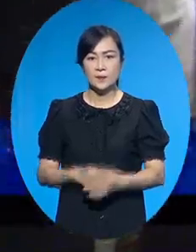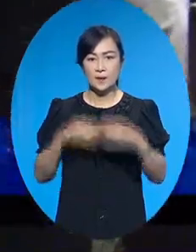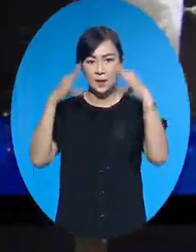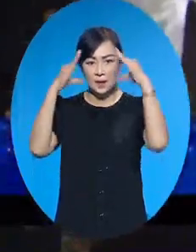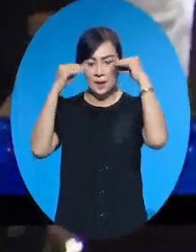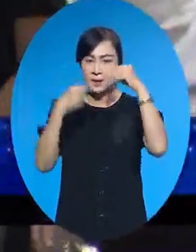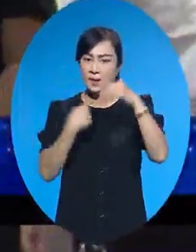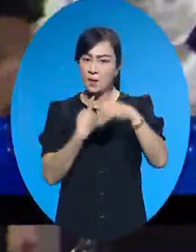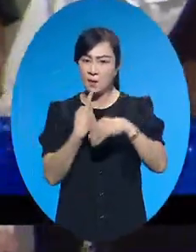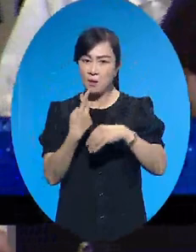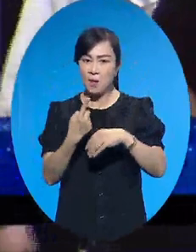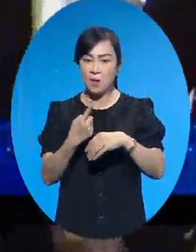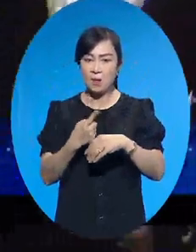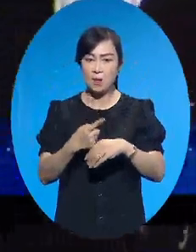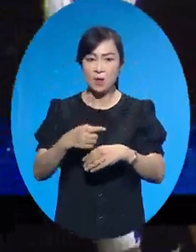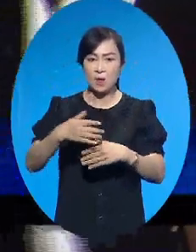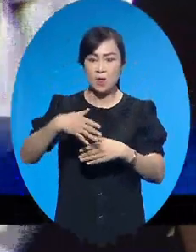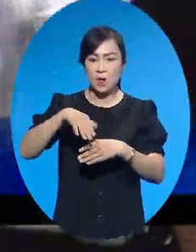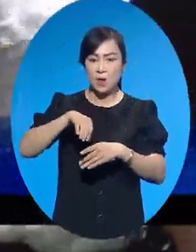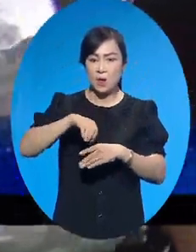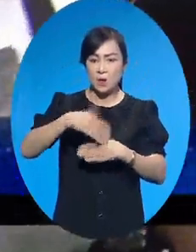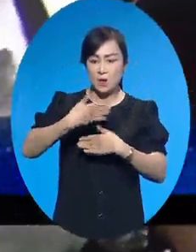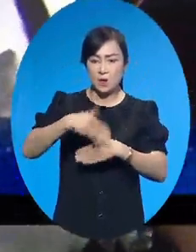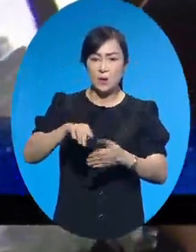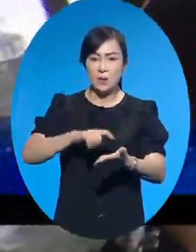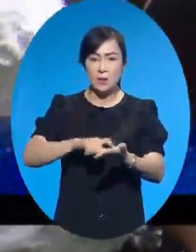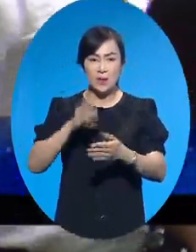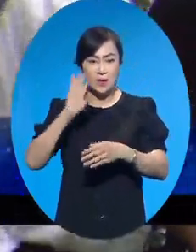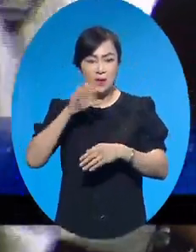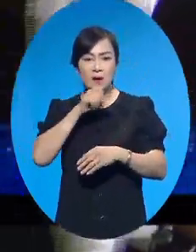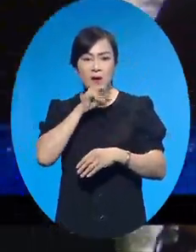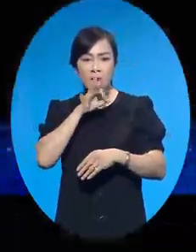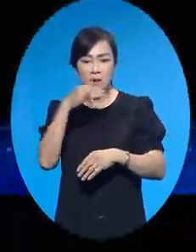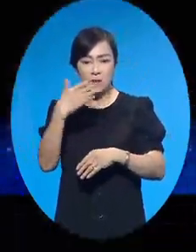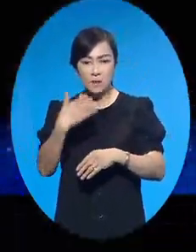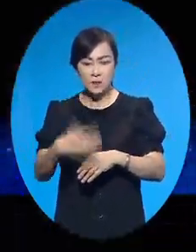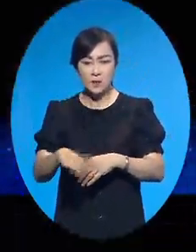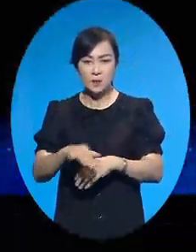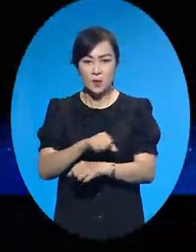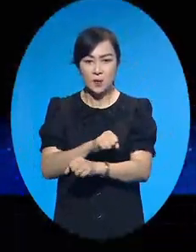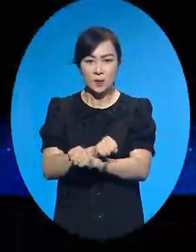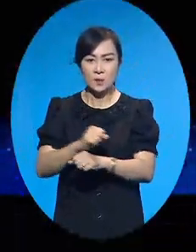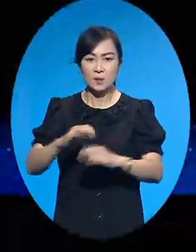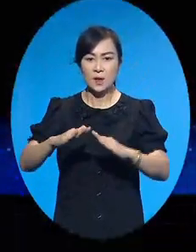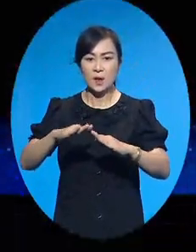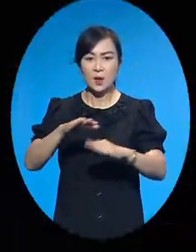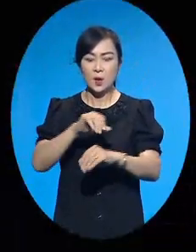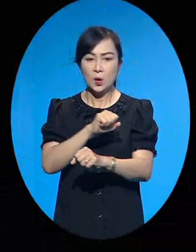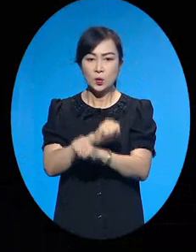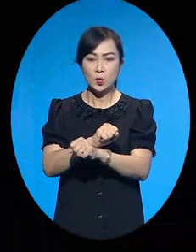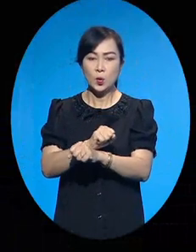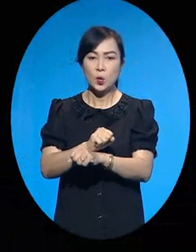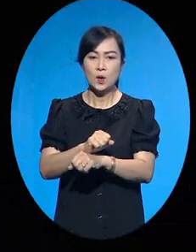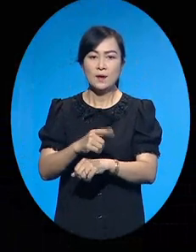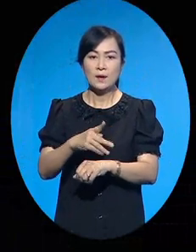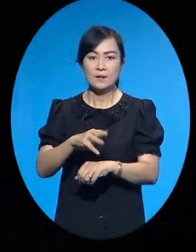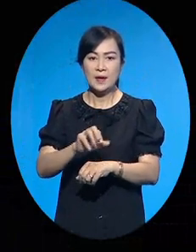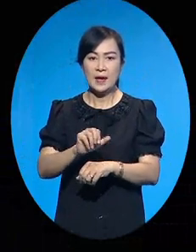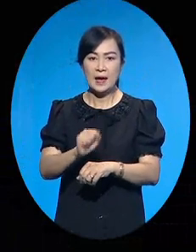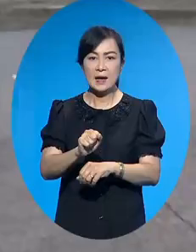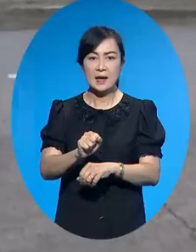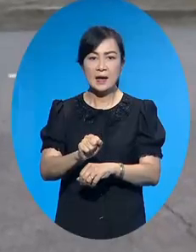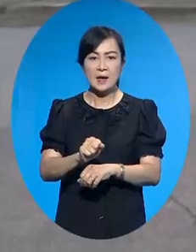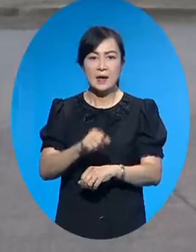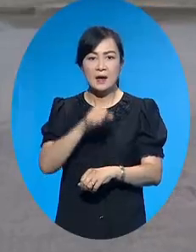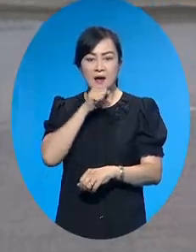Bức ảnh được công bố rộng rãi trên truyền thông Mỹ và thế giới sau khi ông Trump hoàn thành thủ tục tạm giam tại nhà tù ở Atlanta, bang Georgia, với cáo